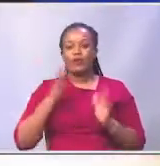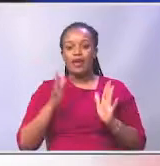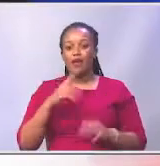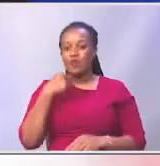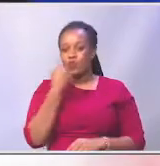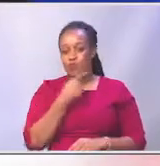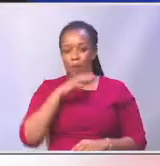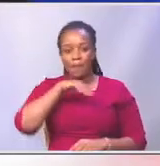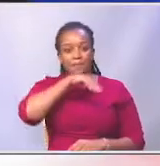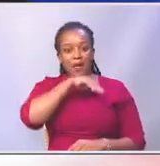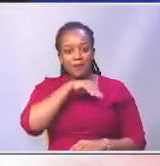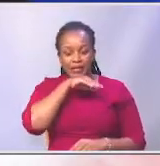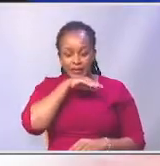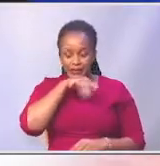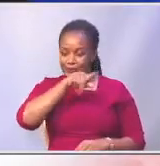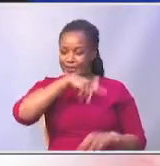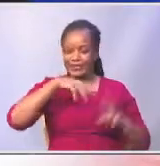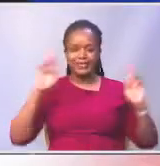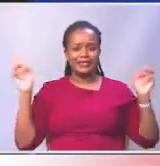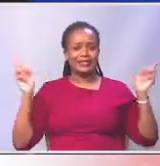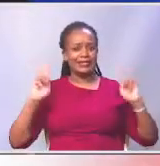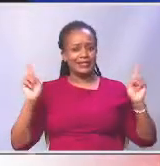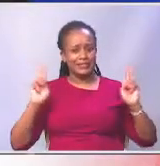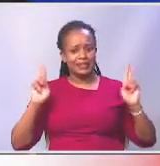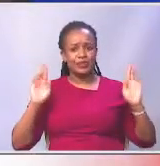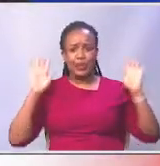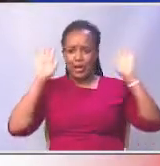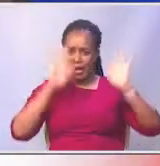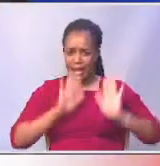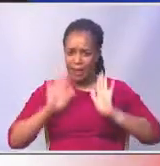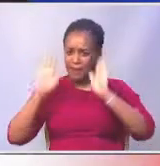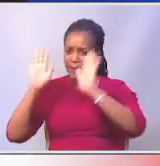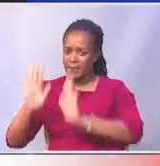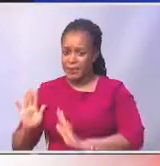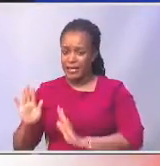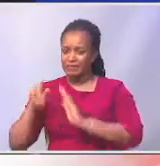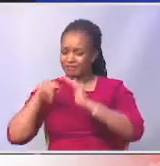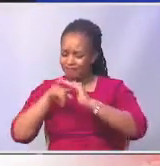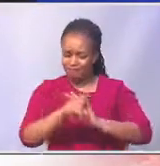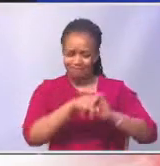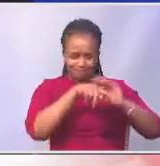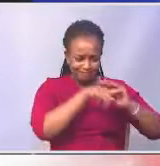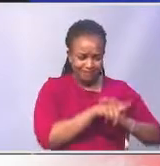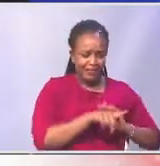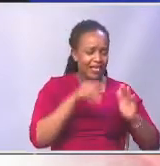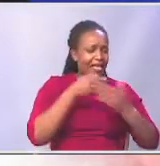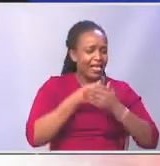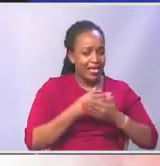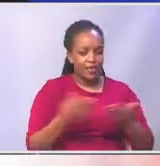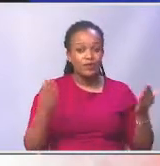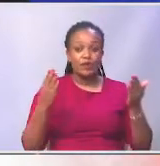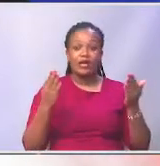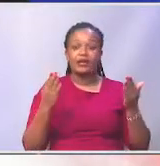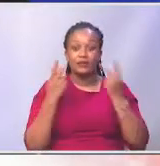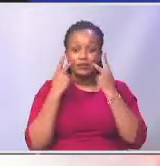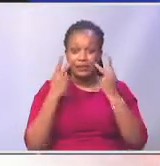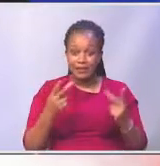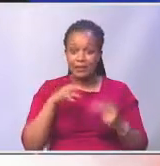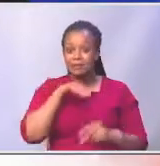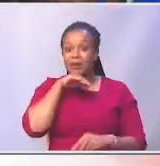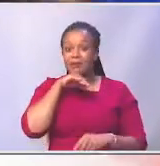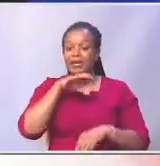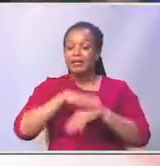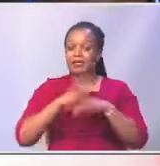baba kuenda mlango kwa mlango. Kuona kwamba umepata kiti ya president. Na sisi tunajivunia